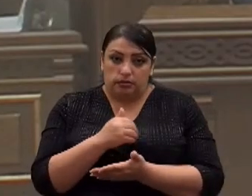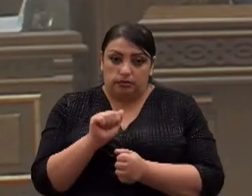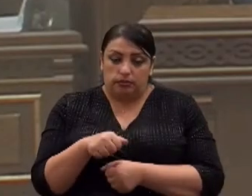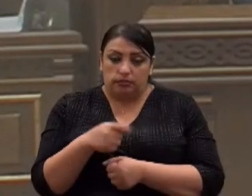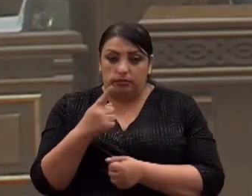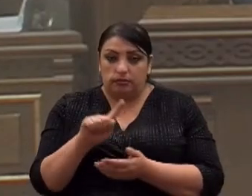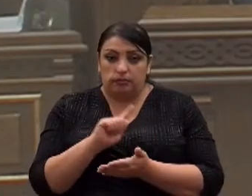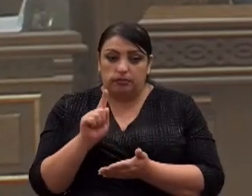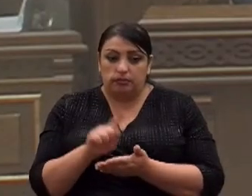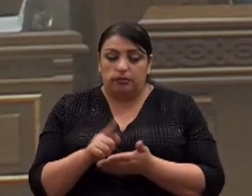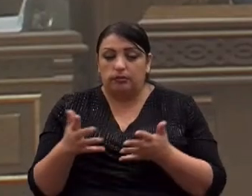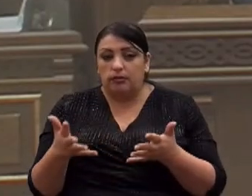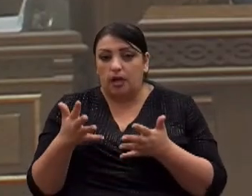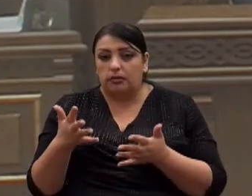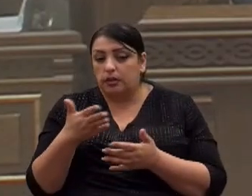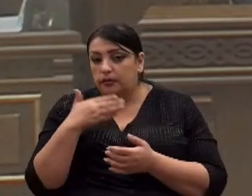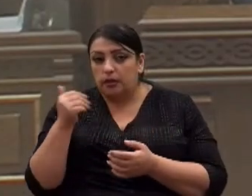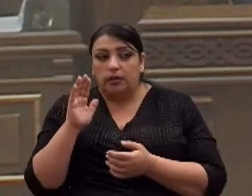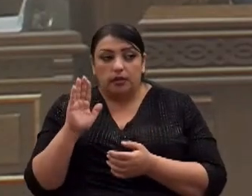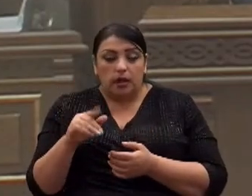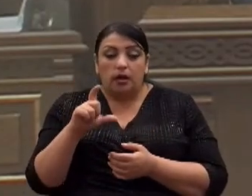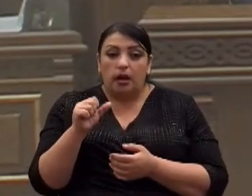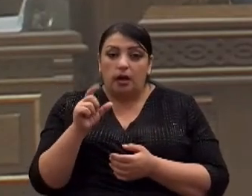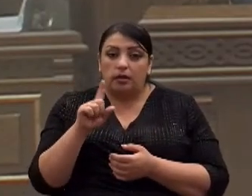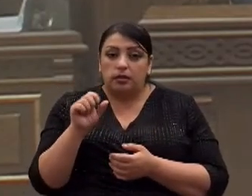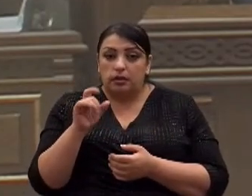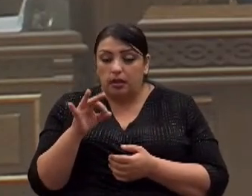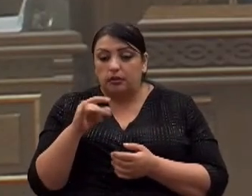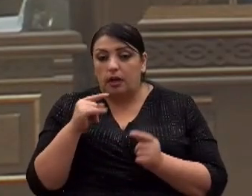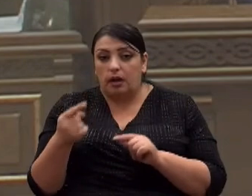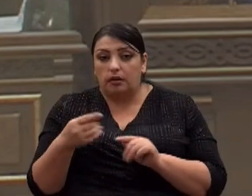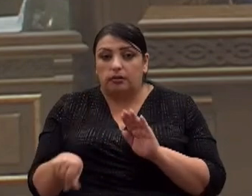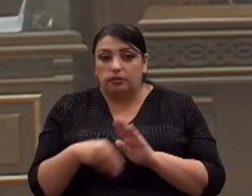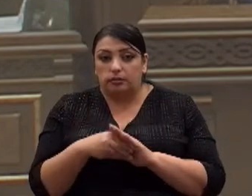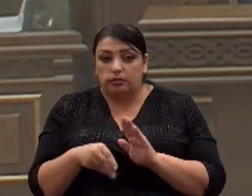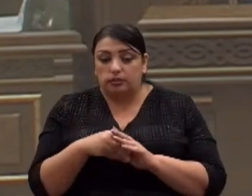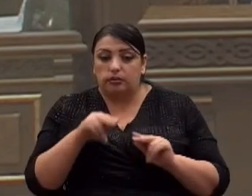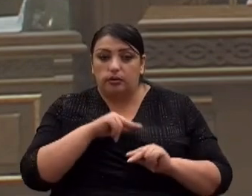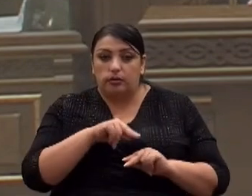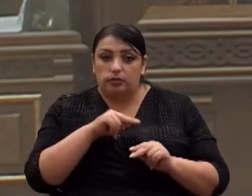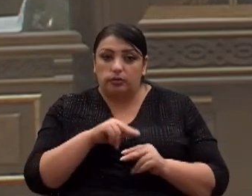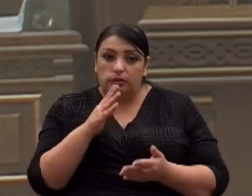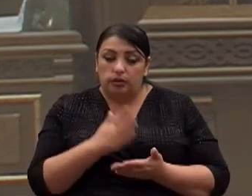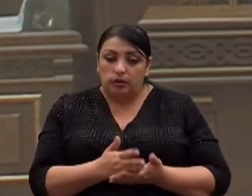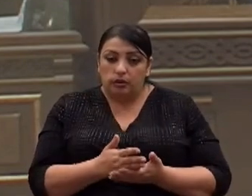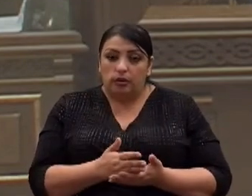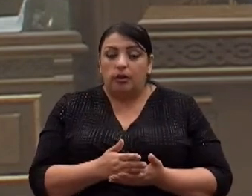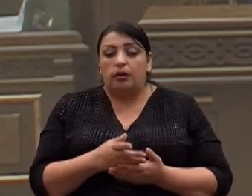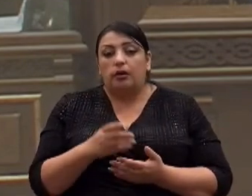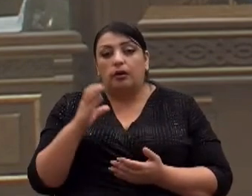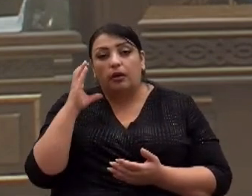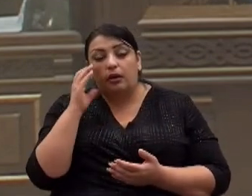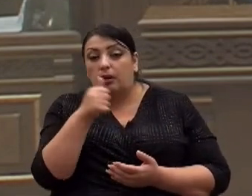Հարցի պարզաբանում իհարկե չեղավ, պարոն Աղազարյանի մասով հակակորպցիոն կոմիտեի գործ կա, թե չկա։ Եվ այդ